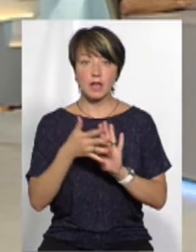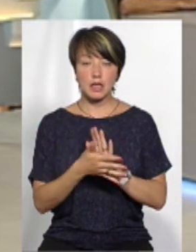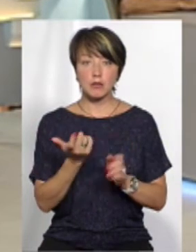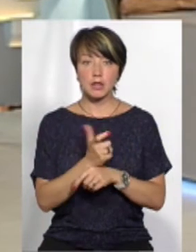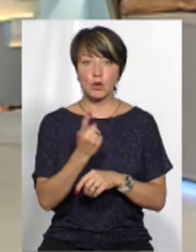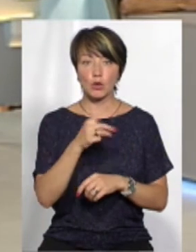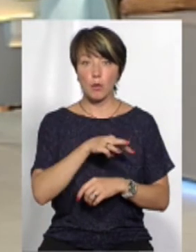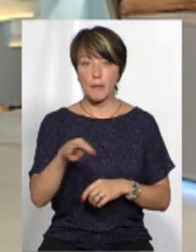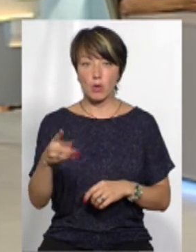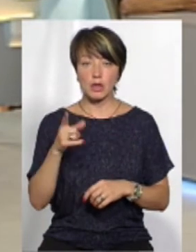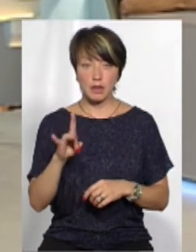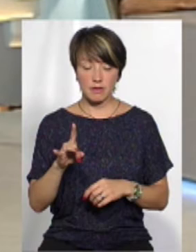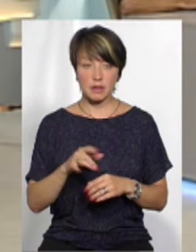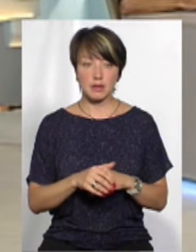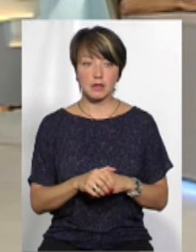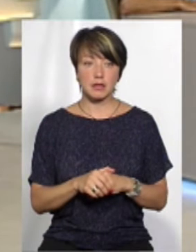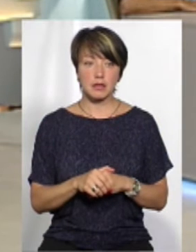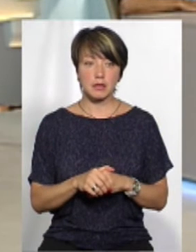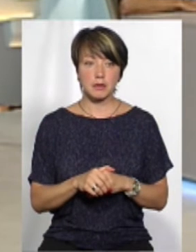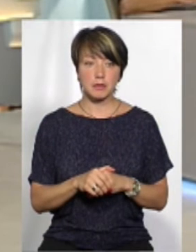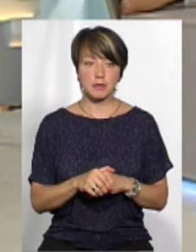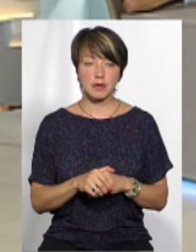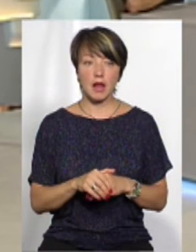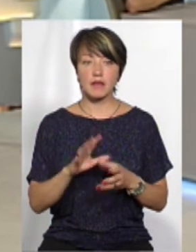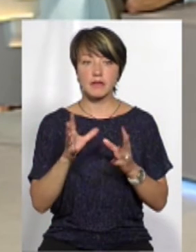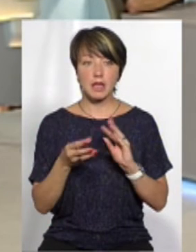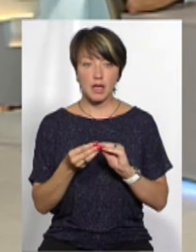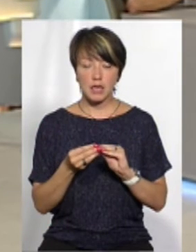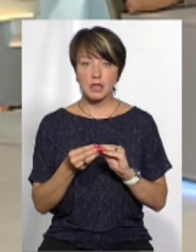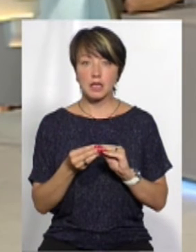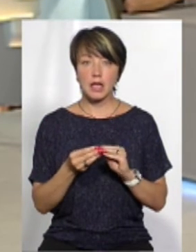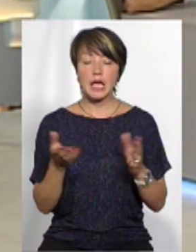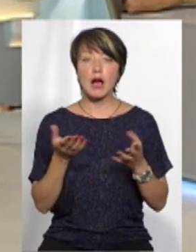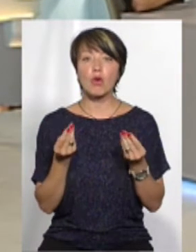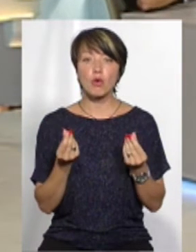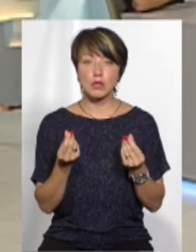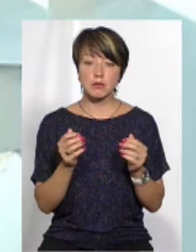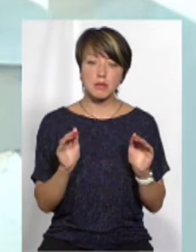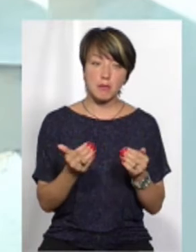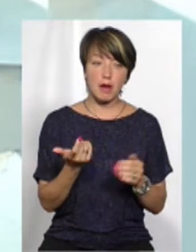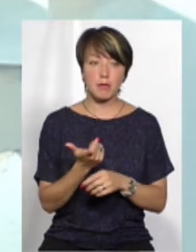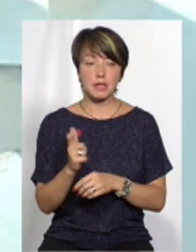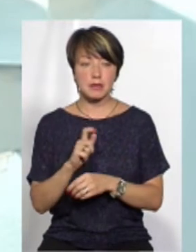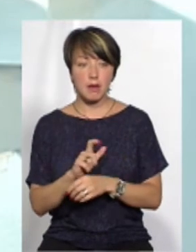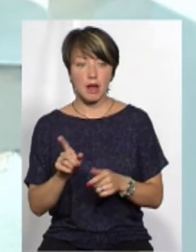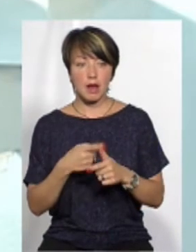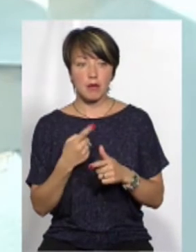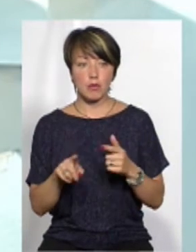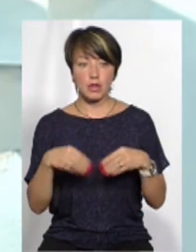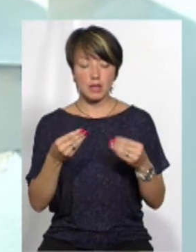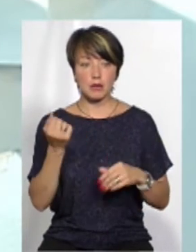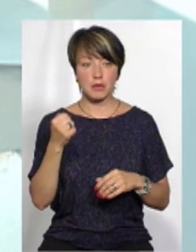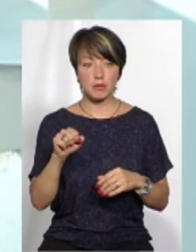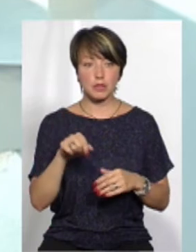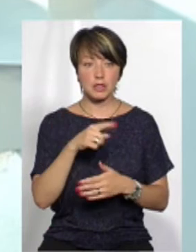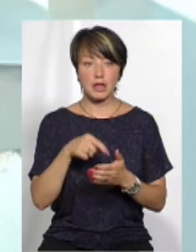близько 1 мільйона гривень. Передбачено. А, передбачено. Так, вони ще в процесі реалізації. А взагалі, які кошти, мінімальні, максимальні, були надані